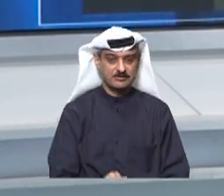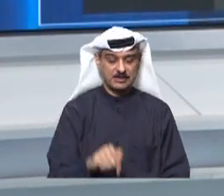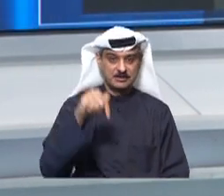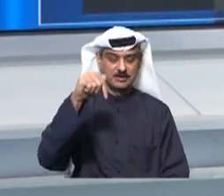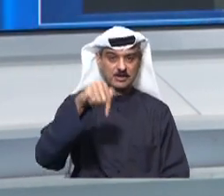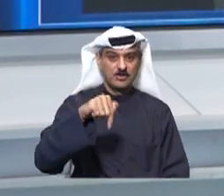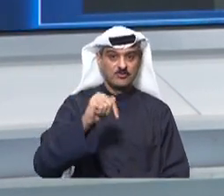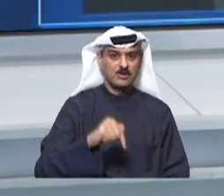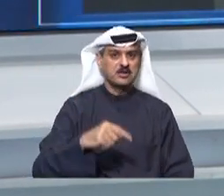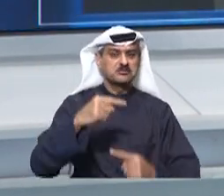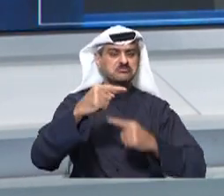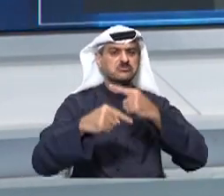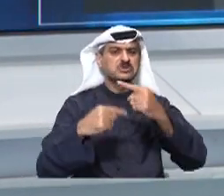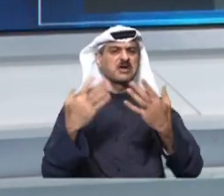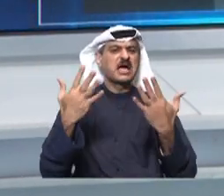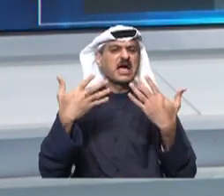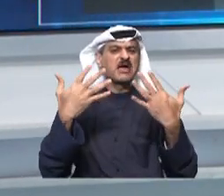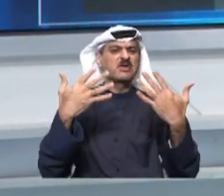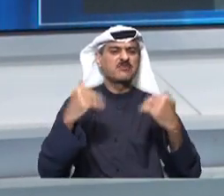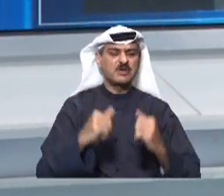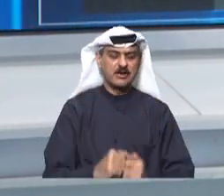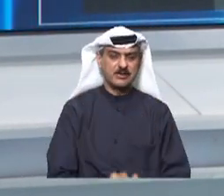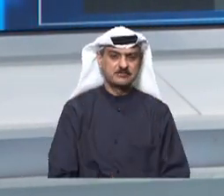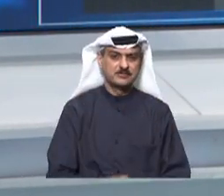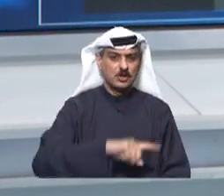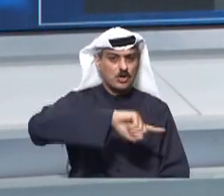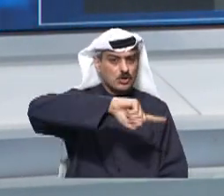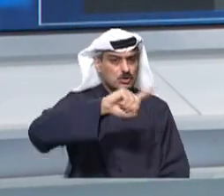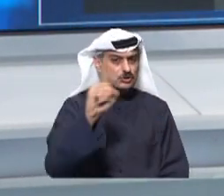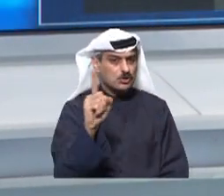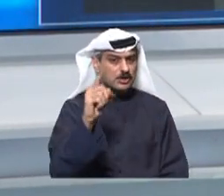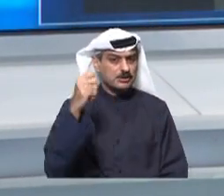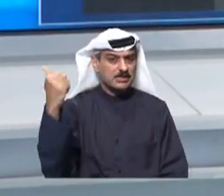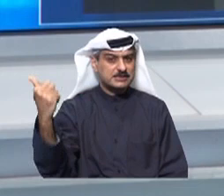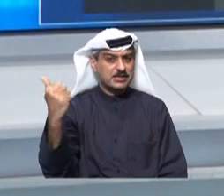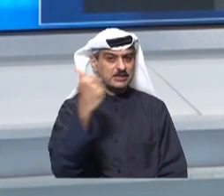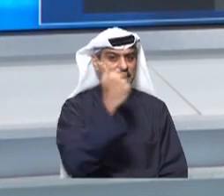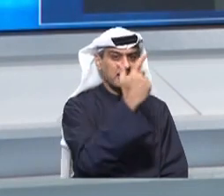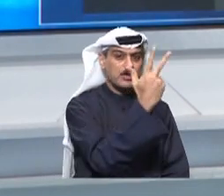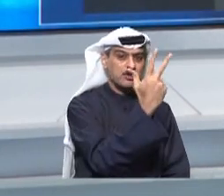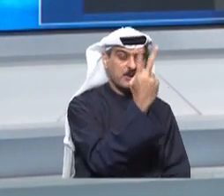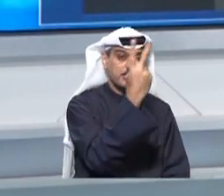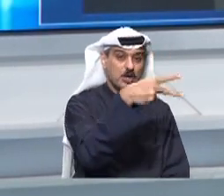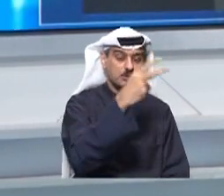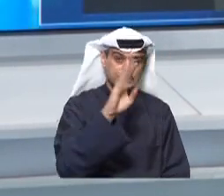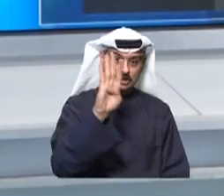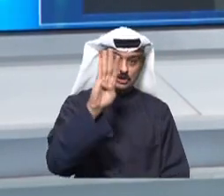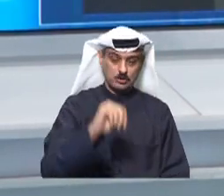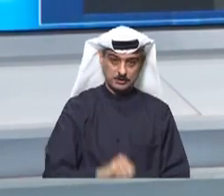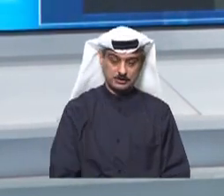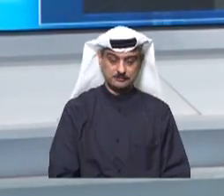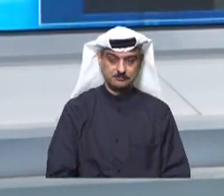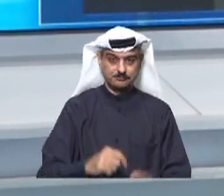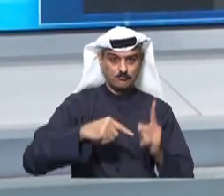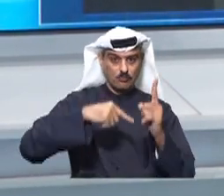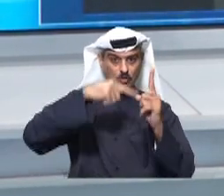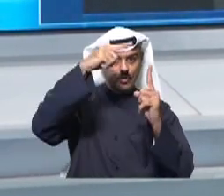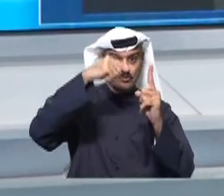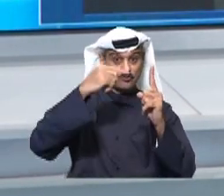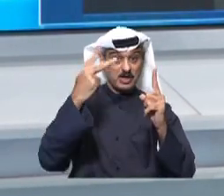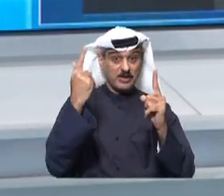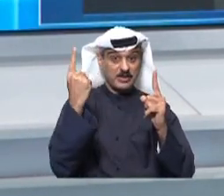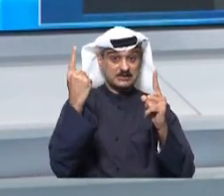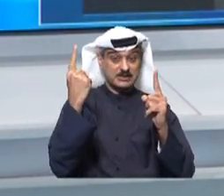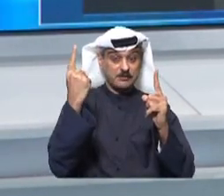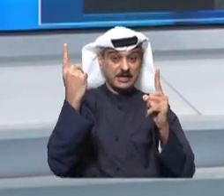راح يستمر خفيف إلى معتدل السرعة، وقد تصل سرعته ما بين 6 إلى 28 كيلومتر في الساعة، العظمى 17 والصغرى 12